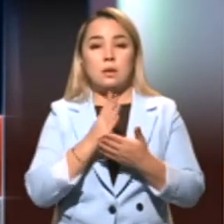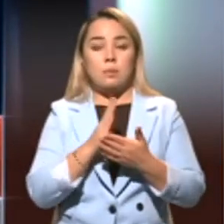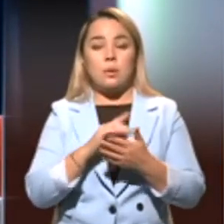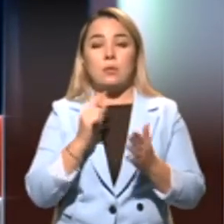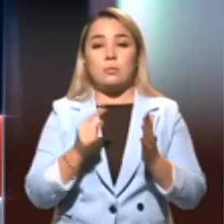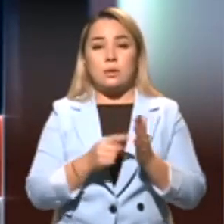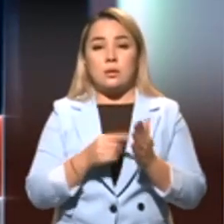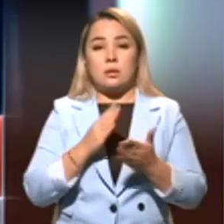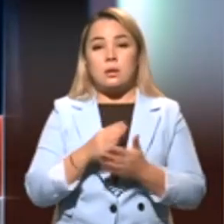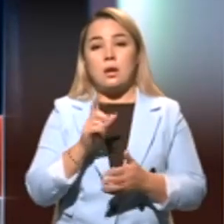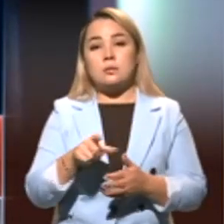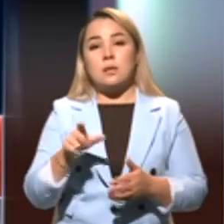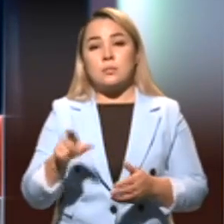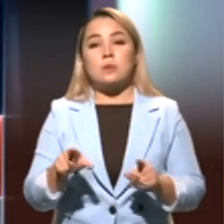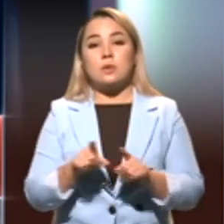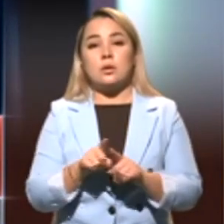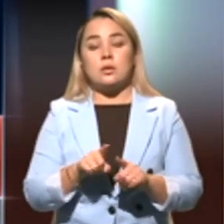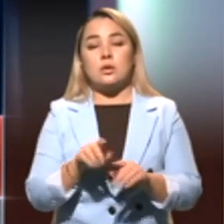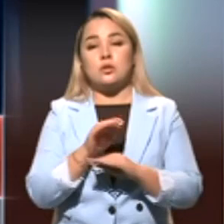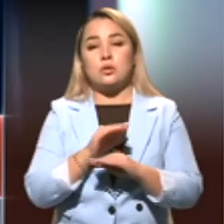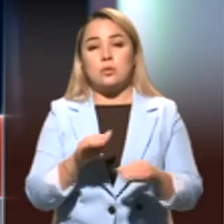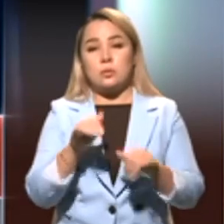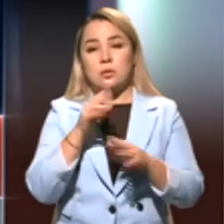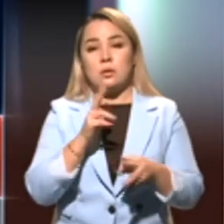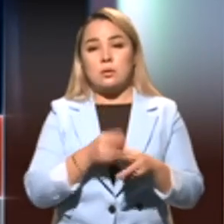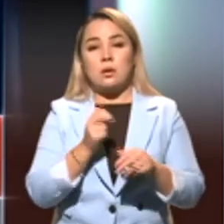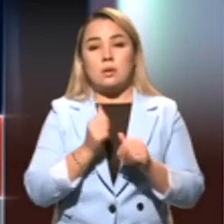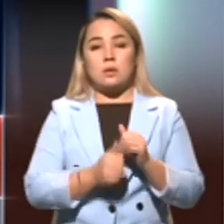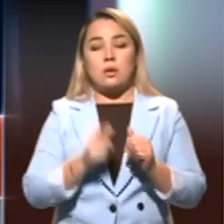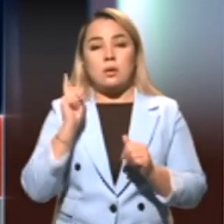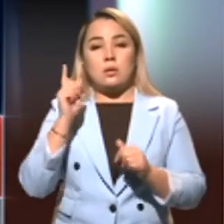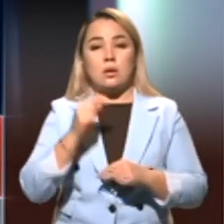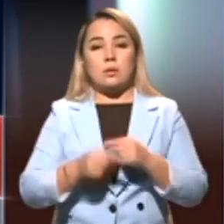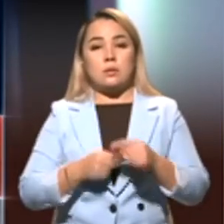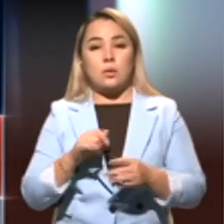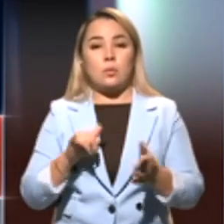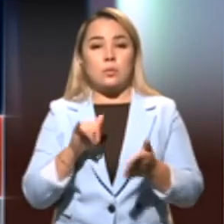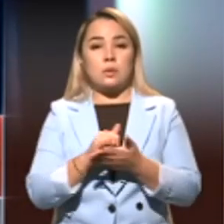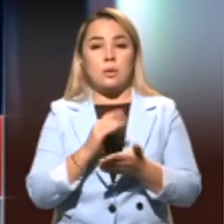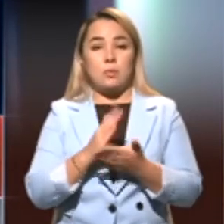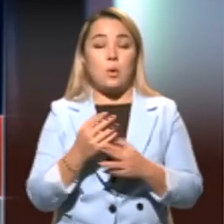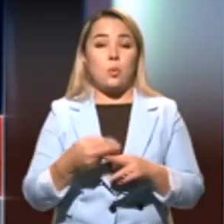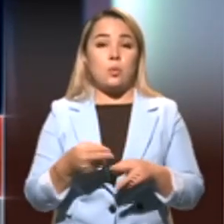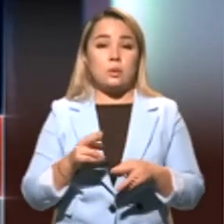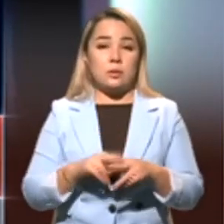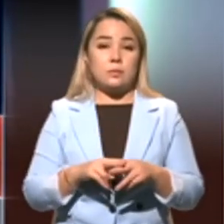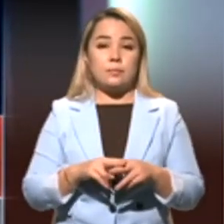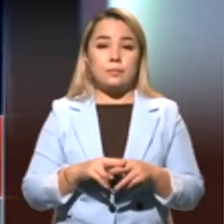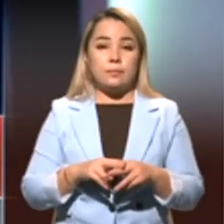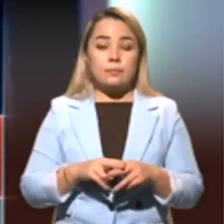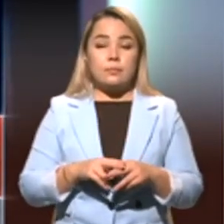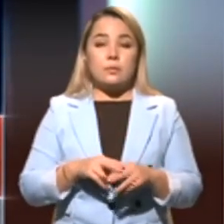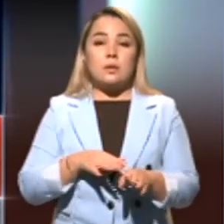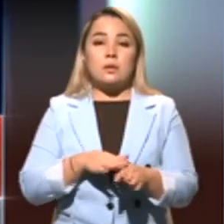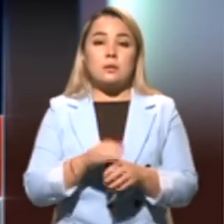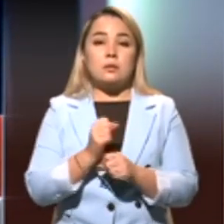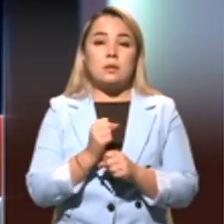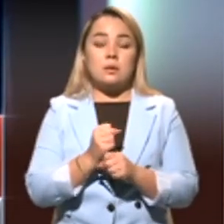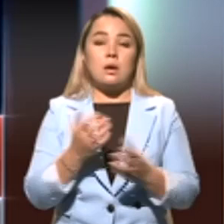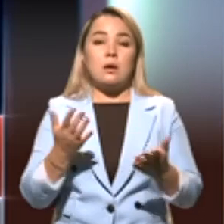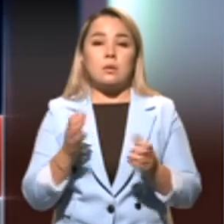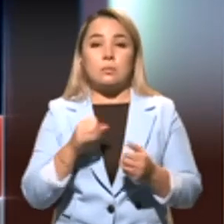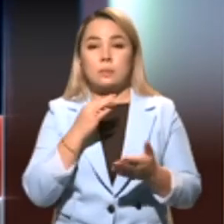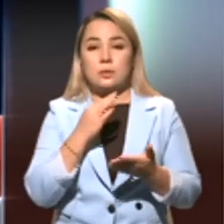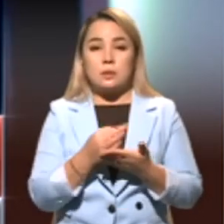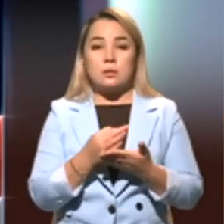екен, адамзаттың тынышсыздығы әр ғасырда орын алып отырады екен, демек оны қайтсек болады деген